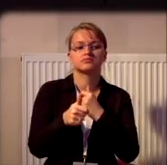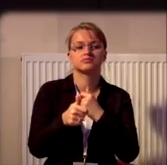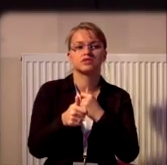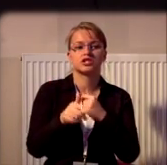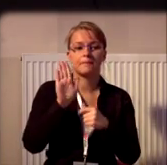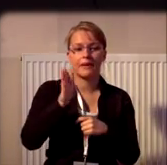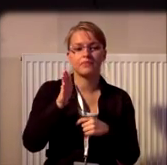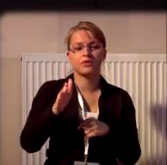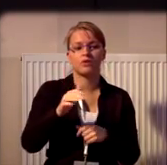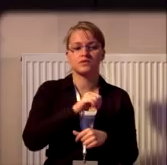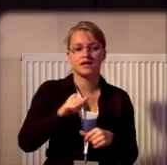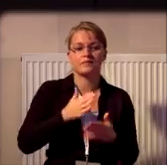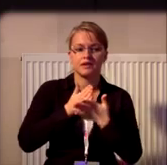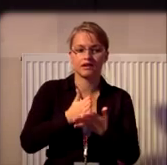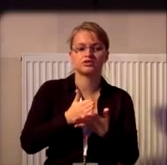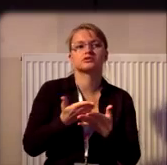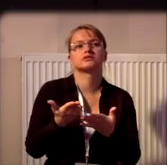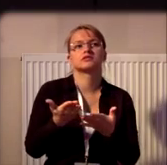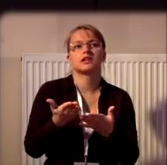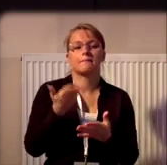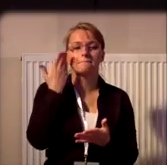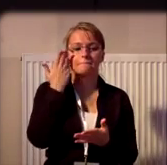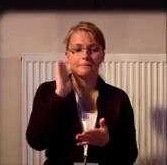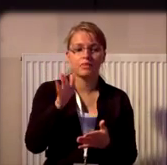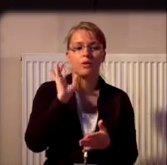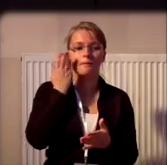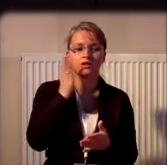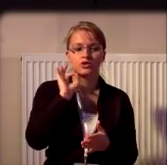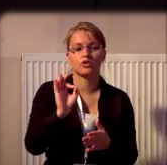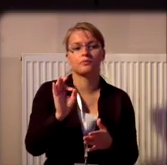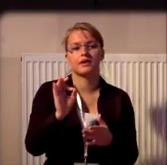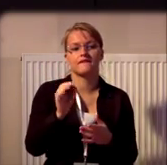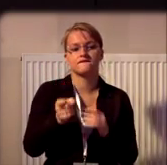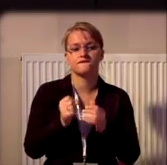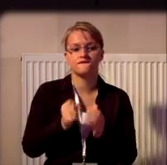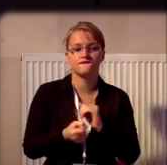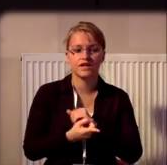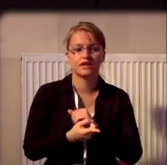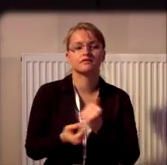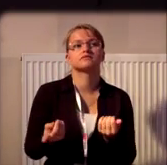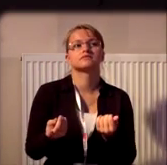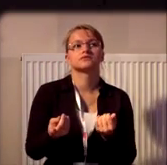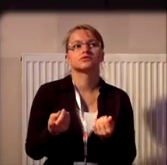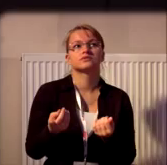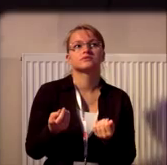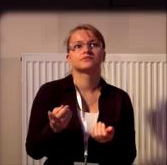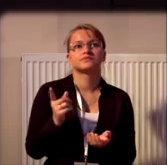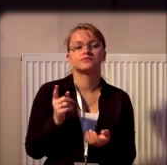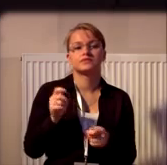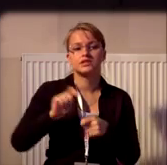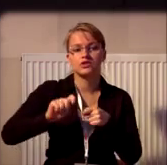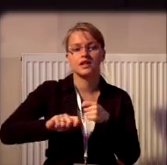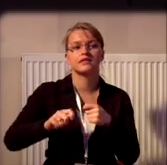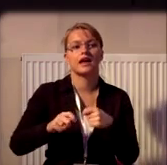świetnie radzili, że będą dobre rezultaty, takie jak sobie założyliśmy. Niestety uczniowie niesłyszący nie radzą sobie w